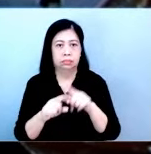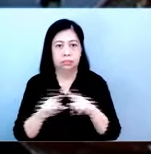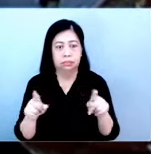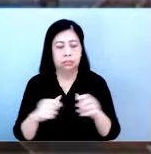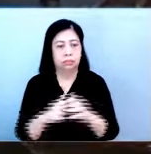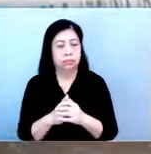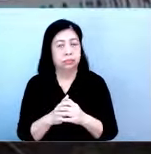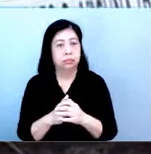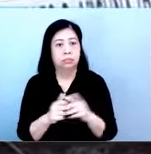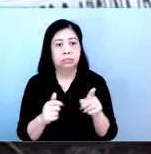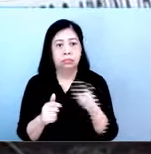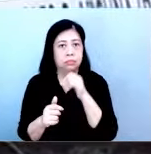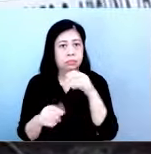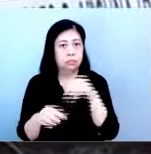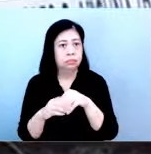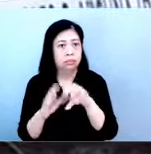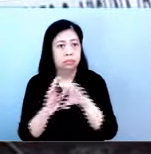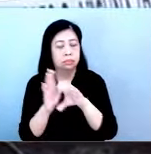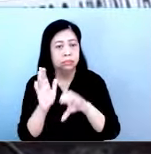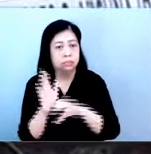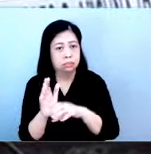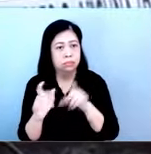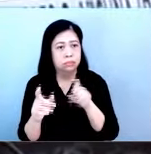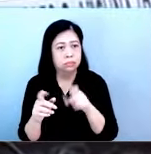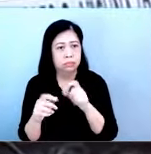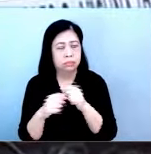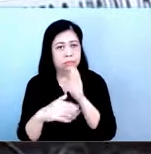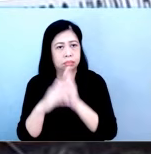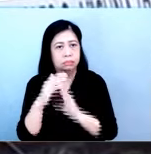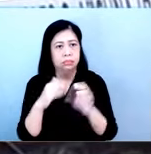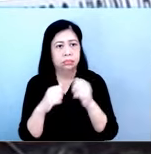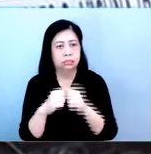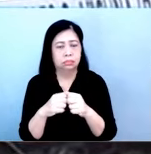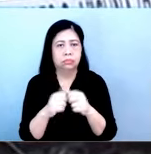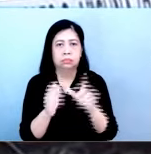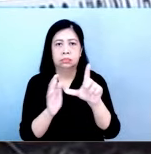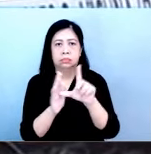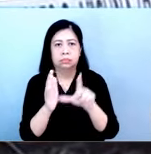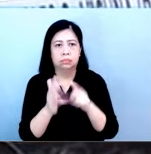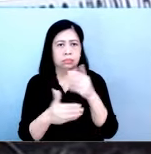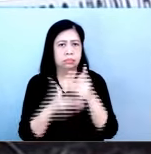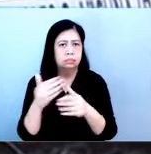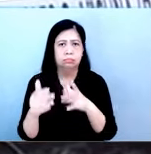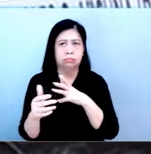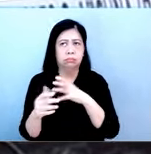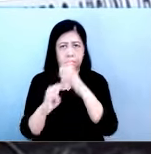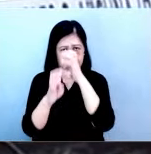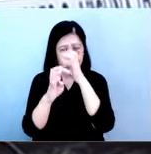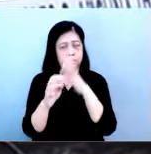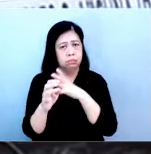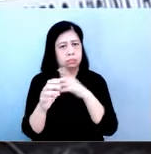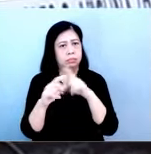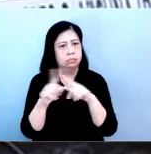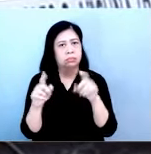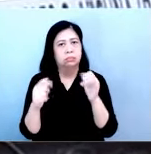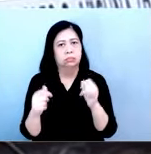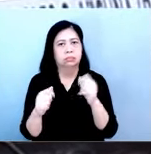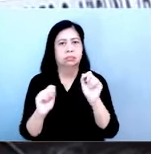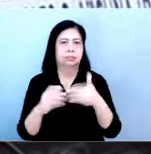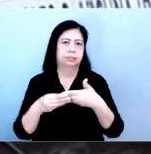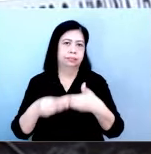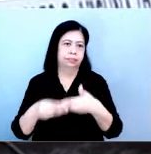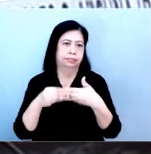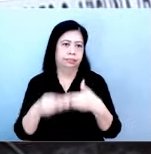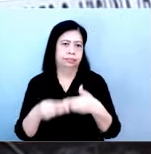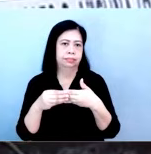not be in the Constitution. It should be in an ordinary legislation. I'm for restriction, but it should be flexible.